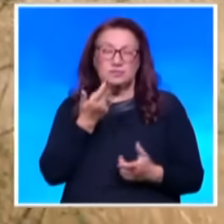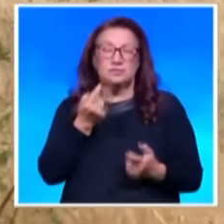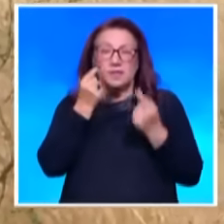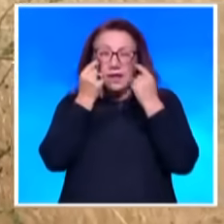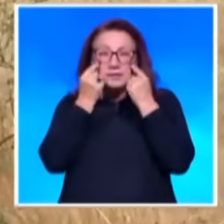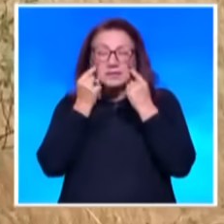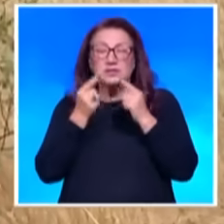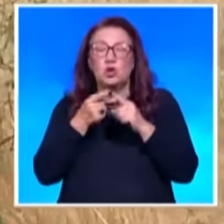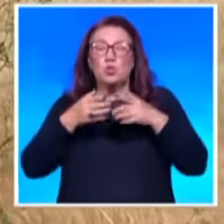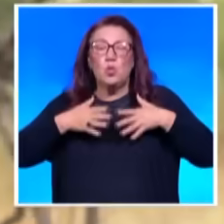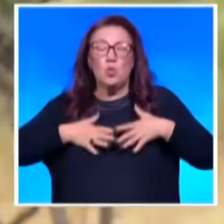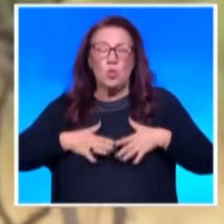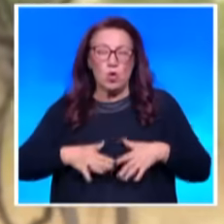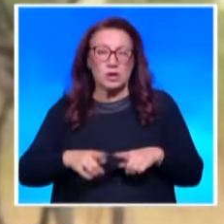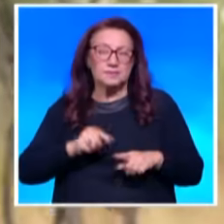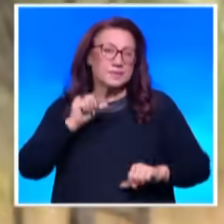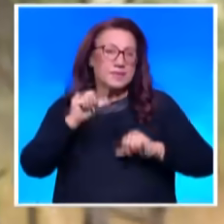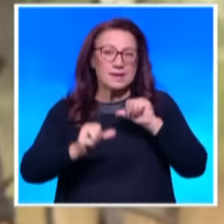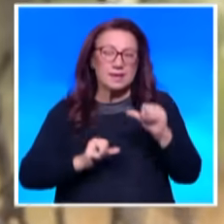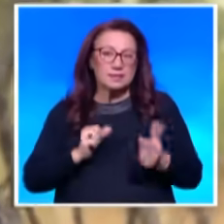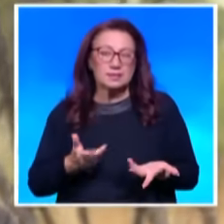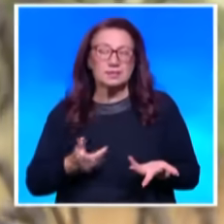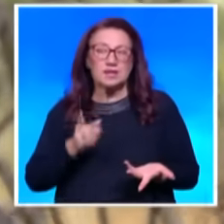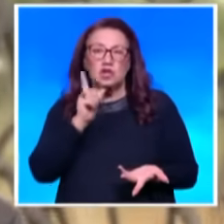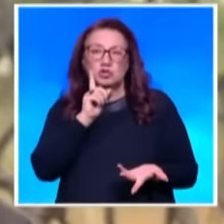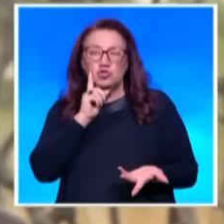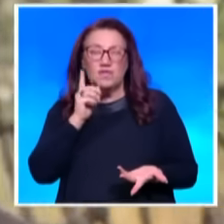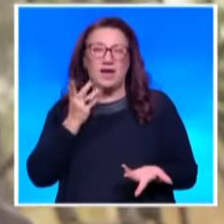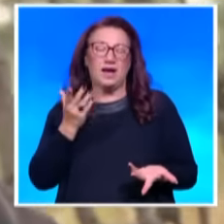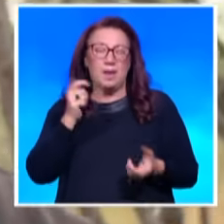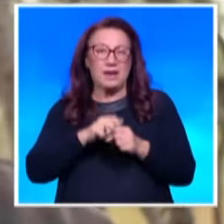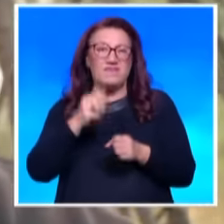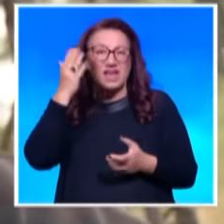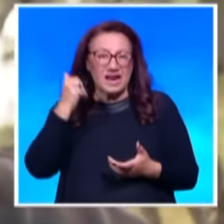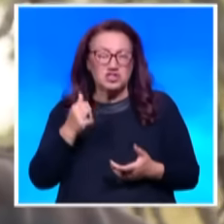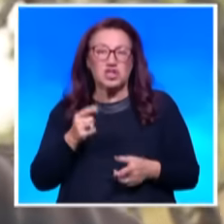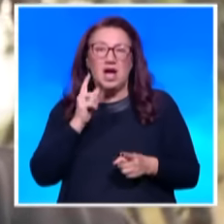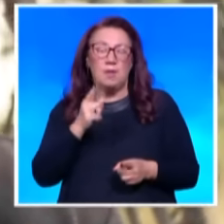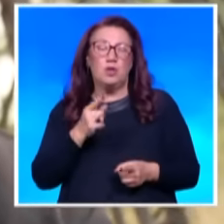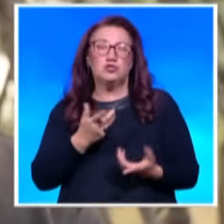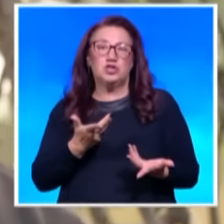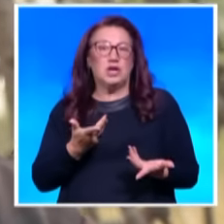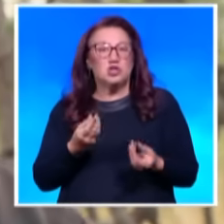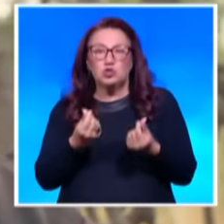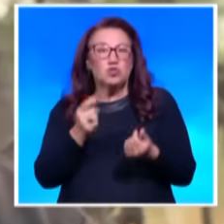се чете по лицето на Апостол. Една грешка може да коства и човешки живот.